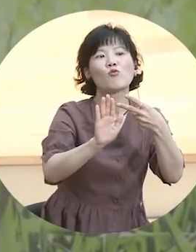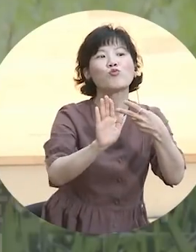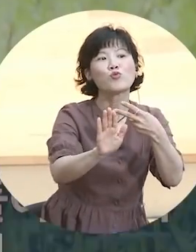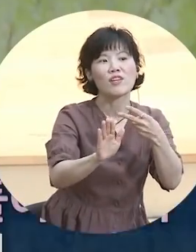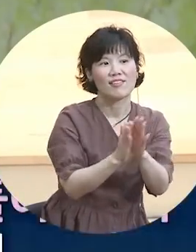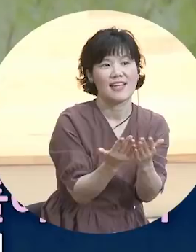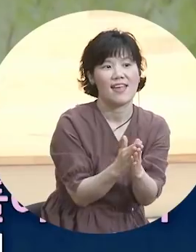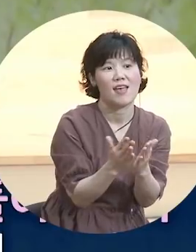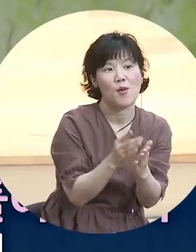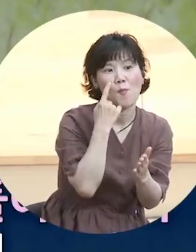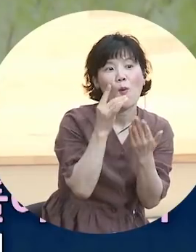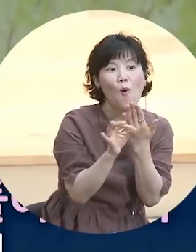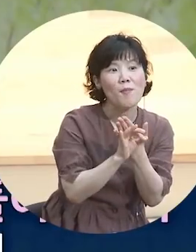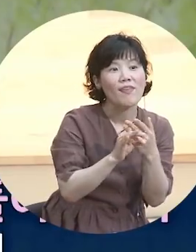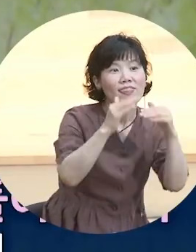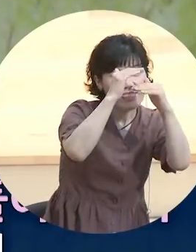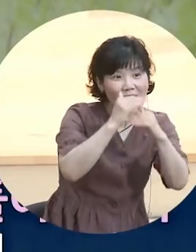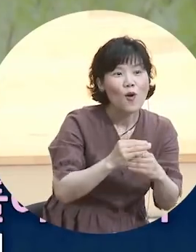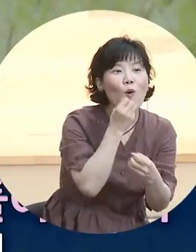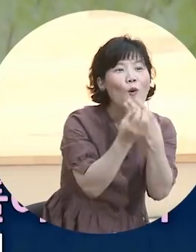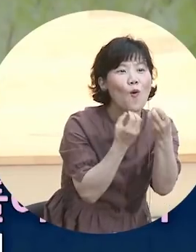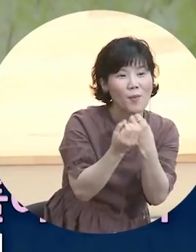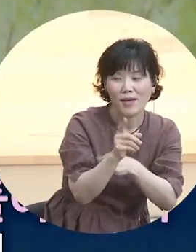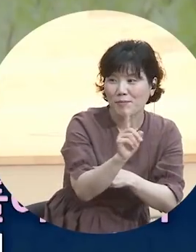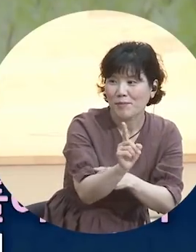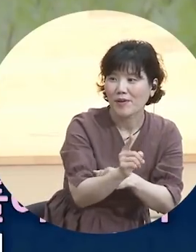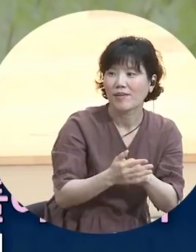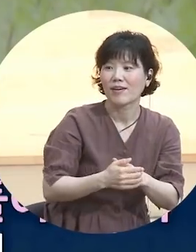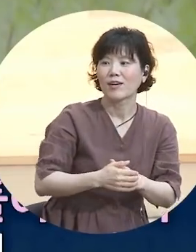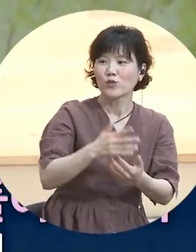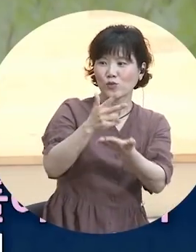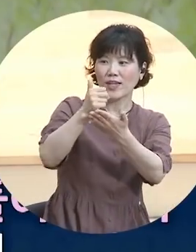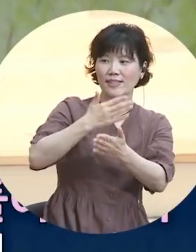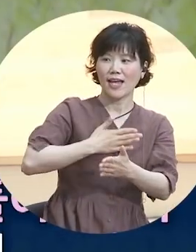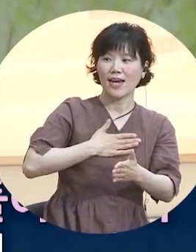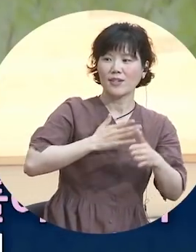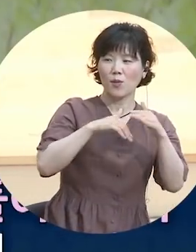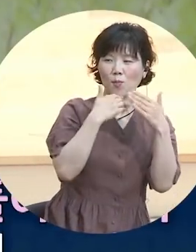보면 한번 읽어볼까요? 뭐라고 고백하는가? 자, 시작.